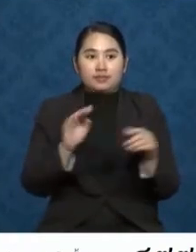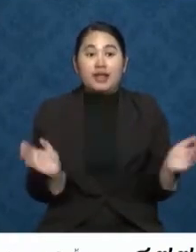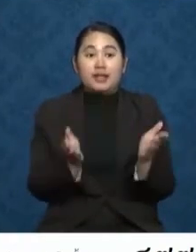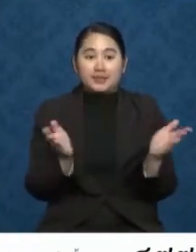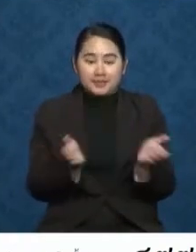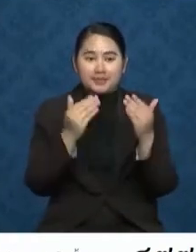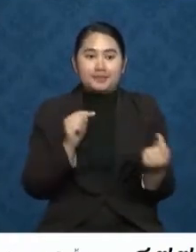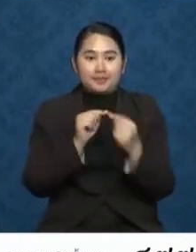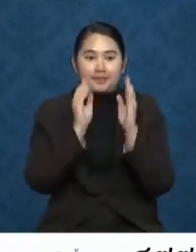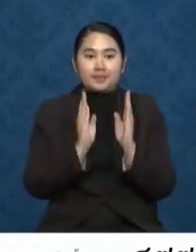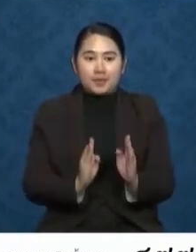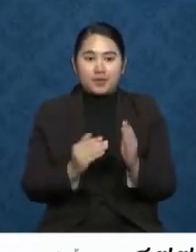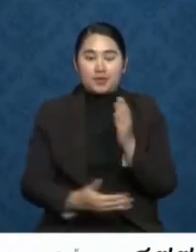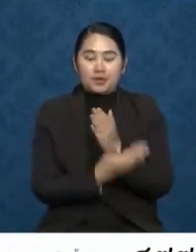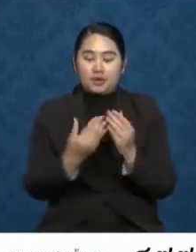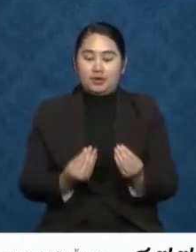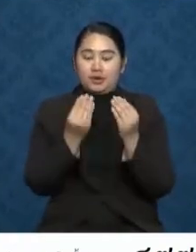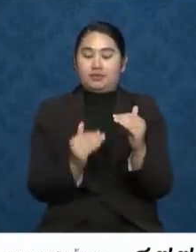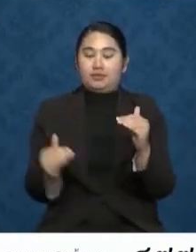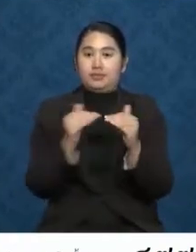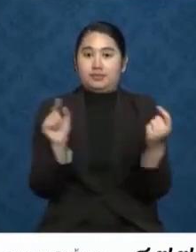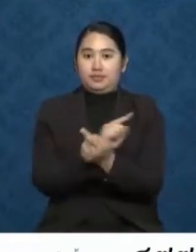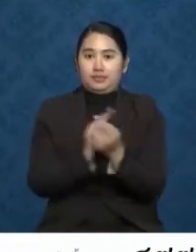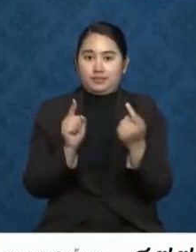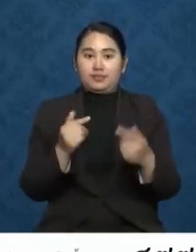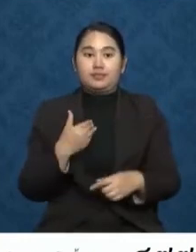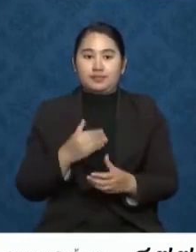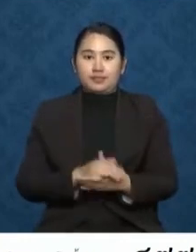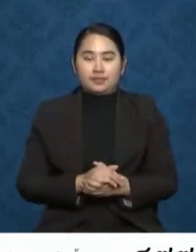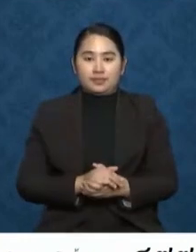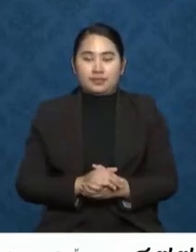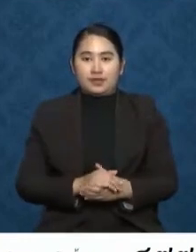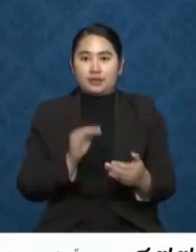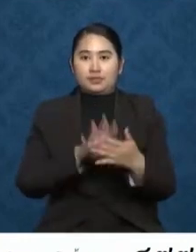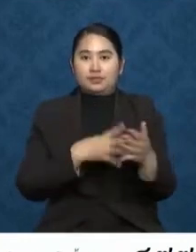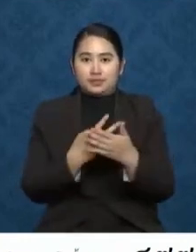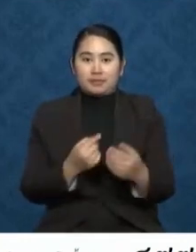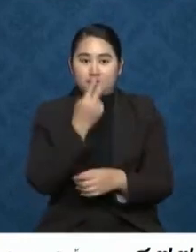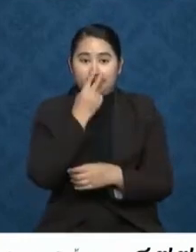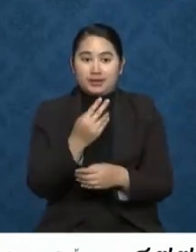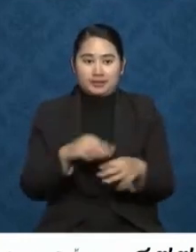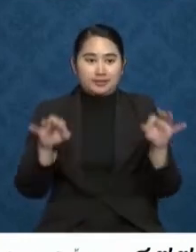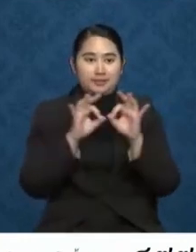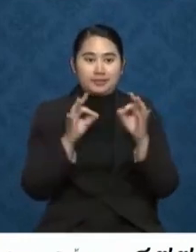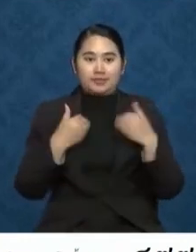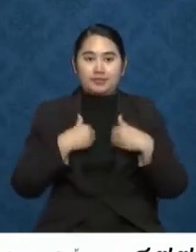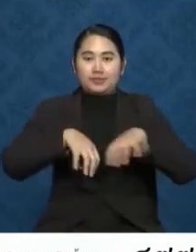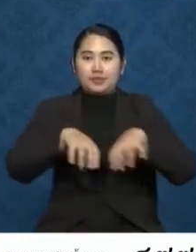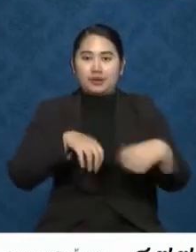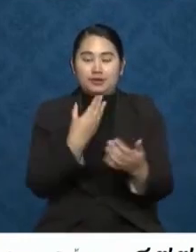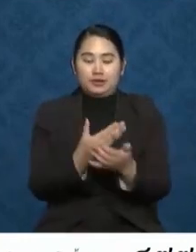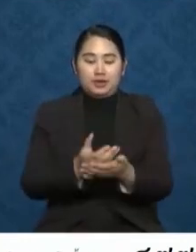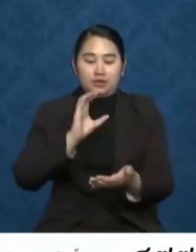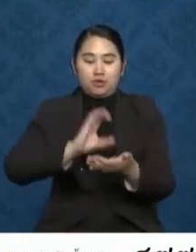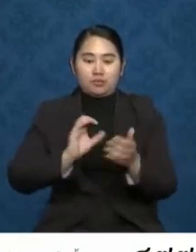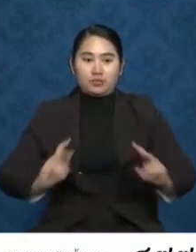ยากรมนุษย์ในด้านการสร้างโอกาสและความเสมอภาคทางสังคมพิจารณายุทธศาสตร์นี้ผมจึงเห็นความสำคัญในการจัดวางงบประมาณของกระท